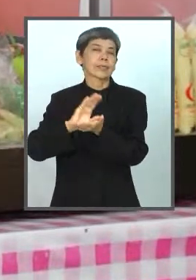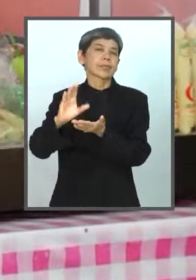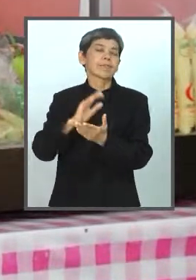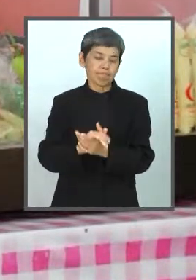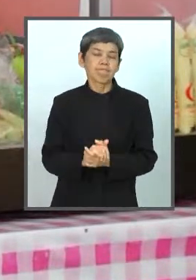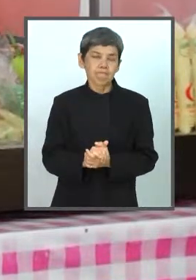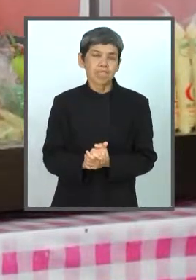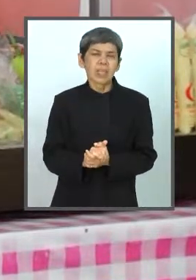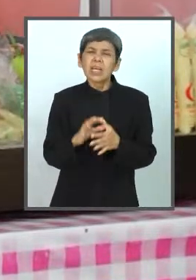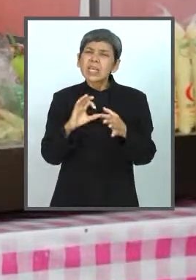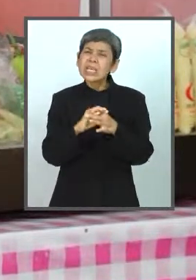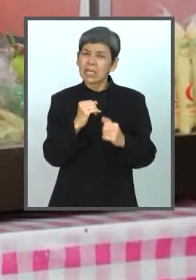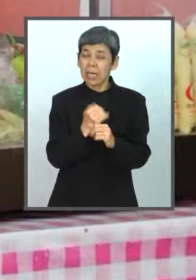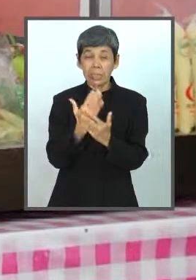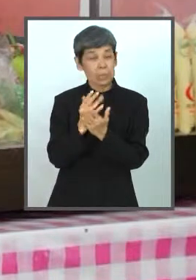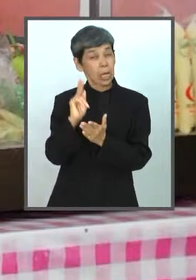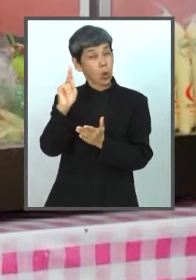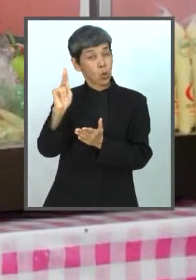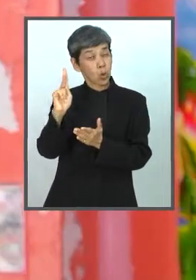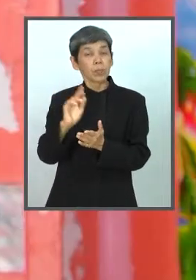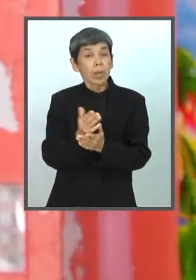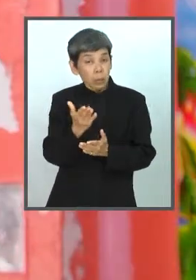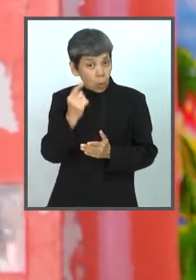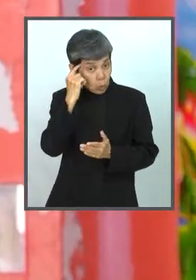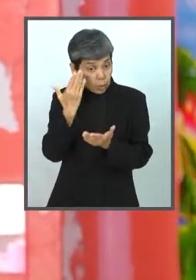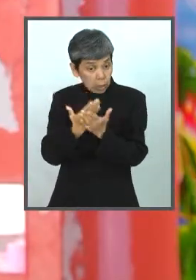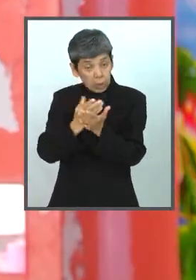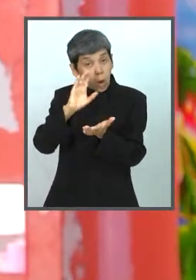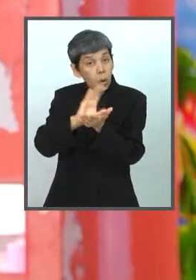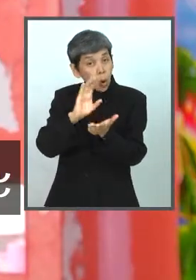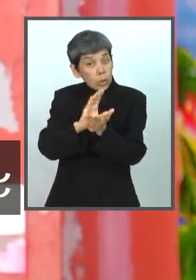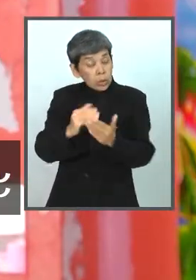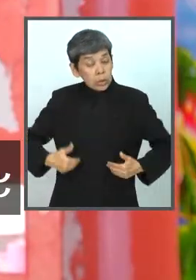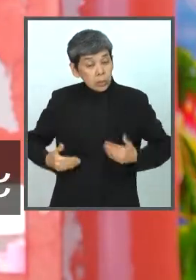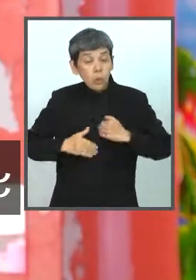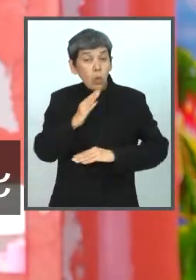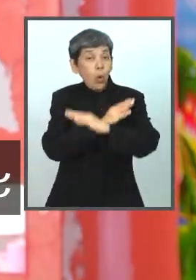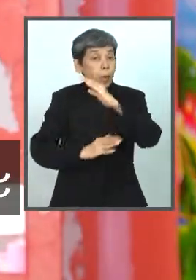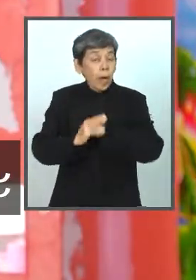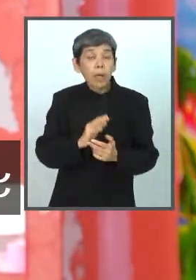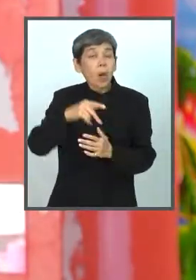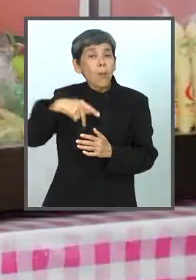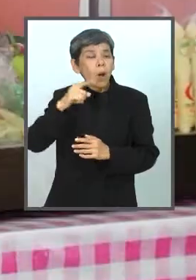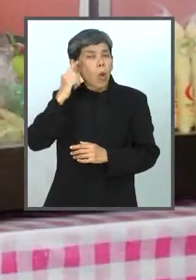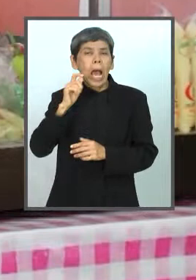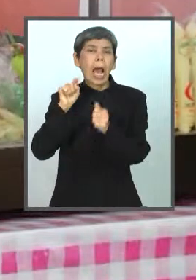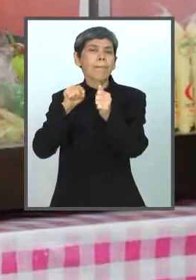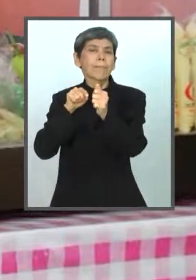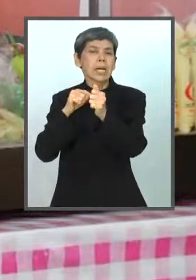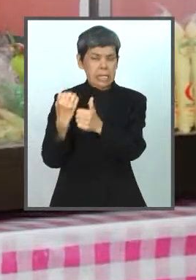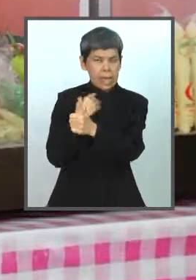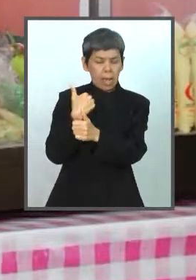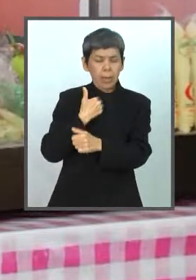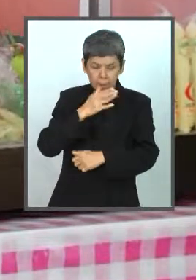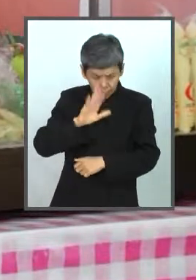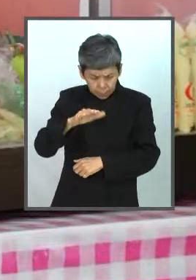อีก พูดถึงเรื่องการกู้ยืมเงินแล้วค่ะพี่สรัญญารู้จักกองทุนและส่งเสริมความเสมอภาคคนพิการได้ยังไงคะ ได้จากอำเภอค่ะเขา